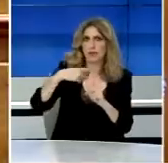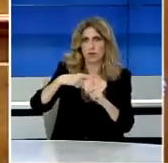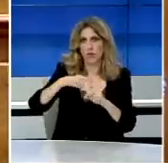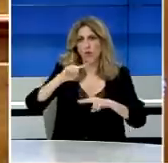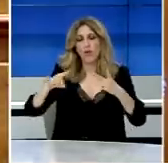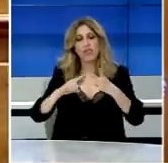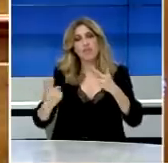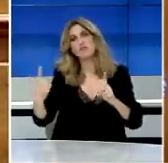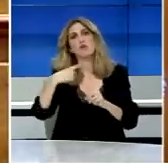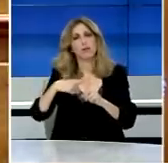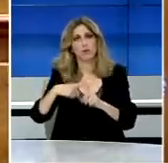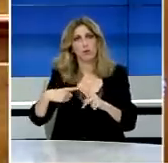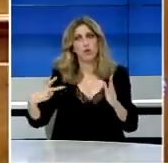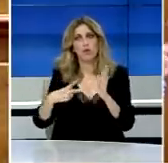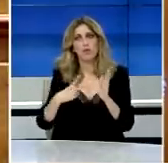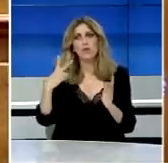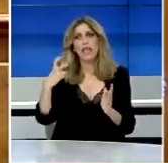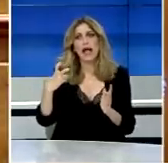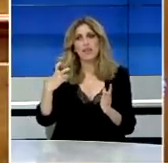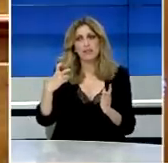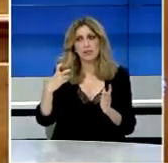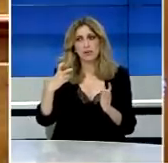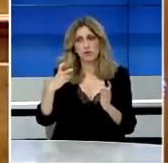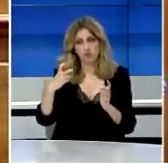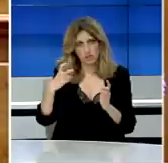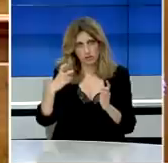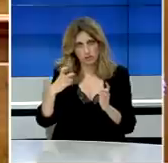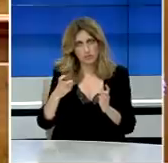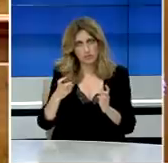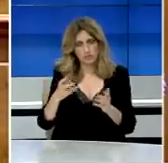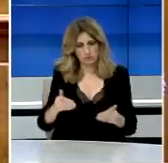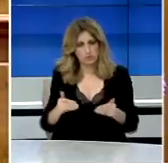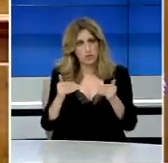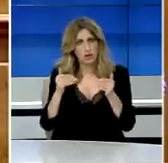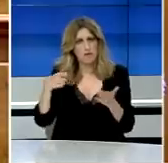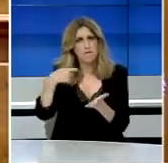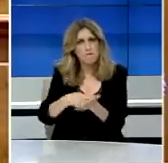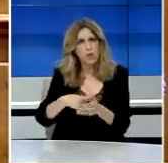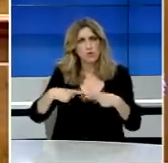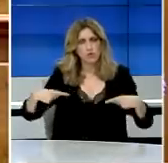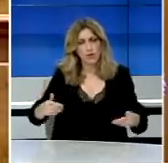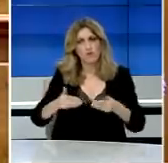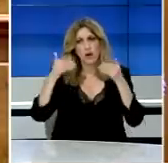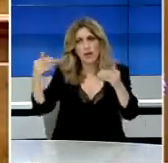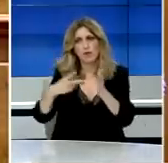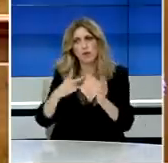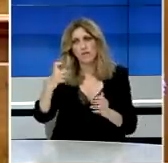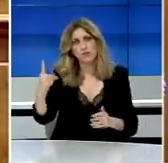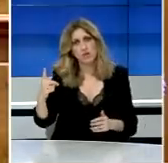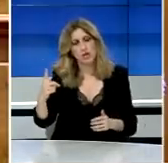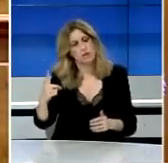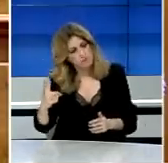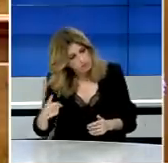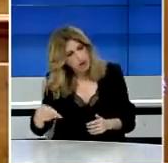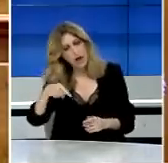αναστολές του 2020 να πάνε στο 2021 σε δόσεις. Αν κατάλαβα καλά, αυτό ανακοινώσατε. Και θεωρώ ότι είναι θετικό αυτό. Γιατί πράγματι δεν